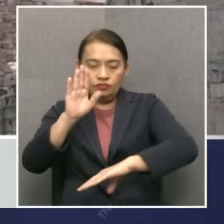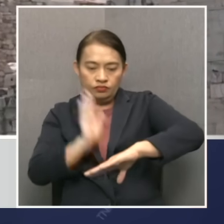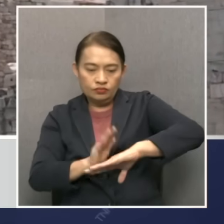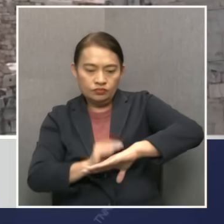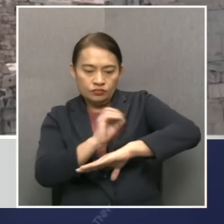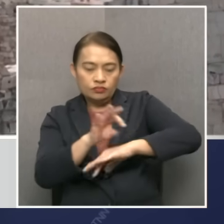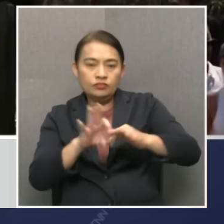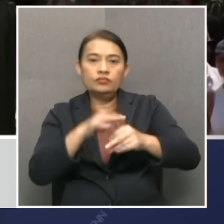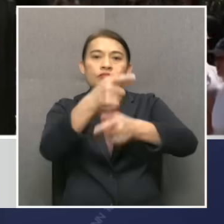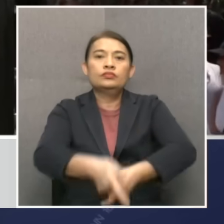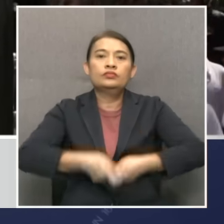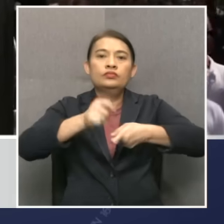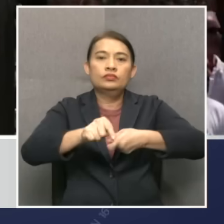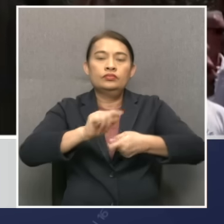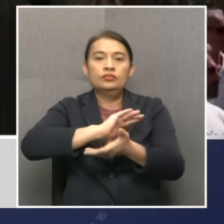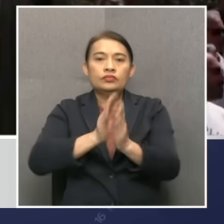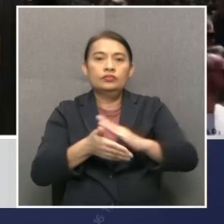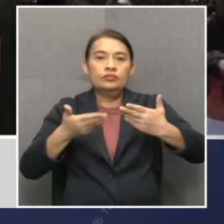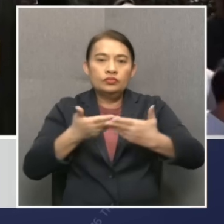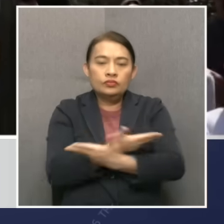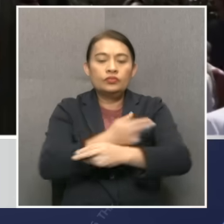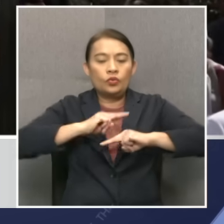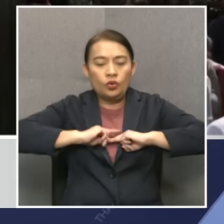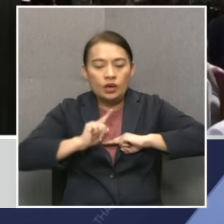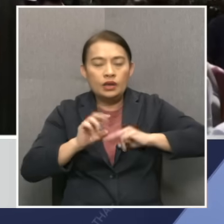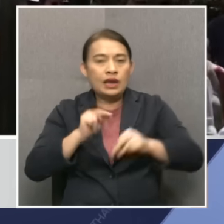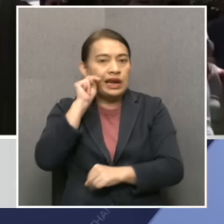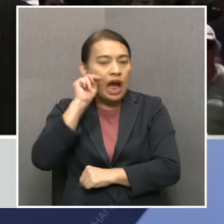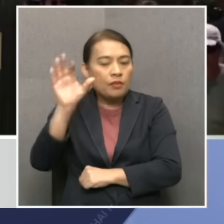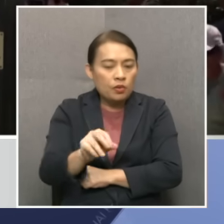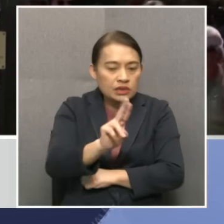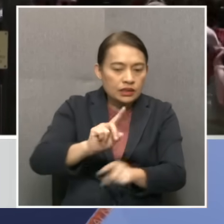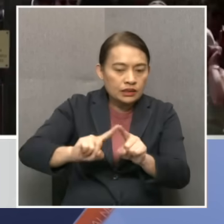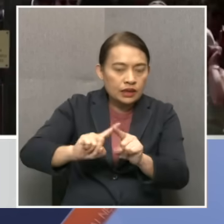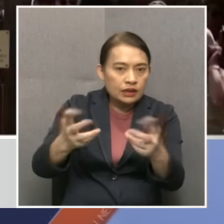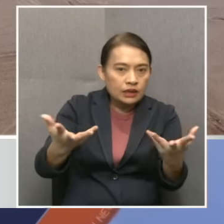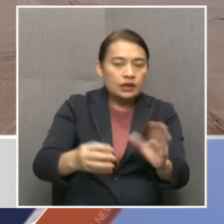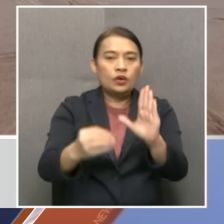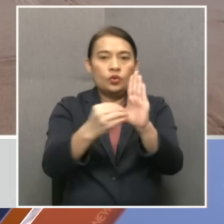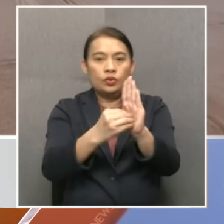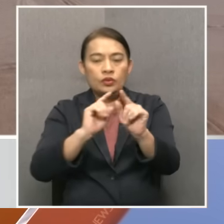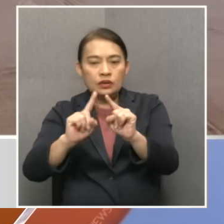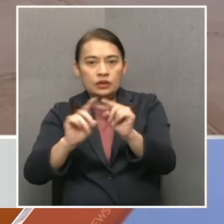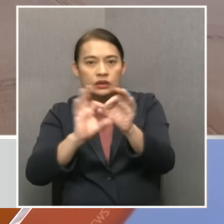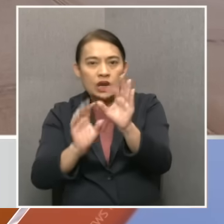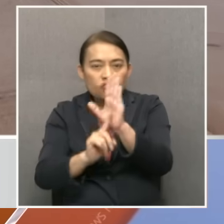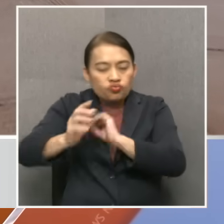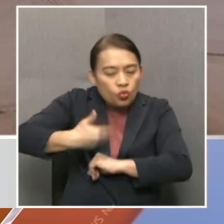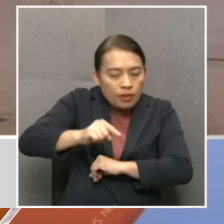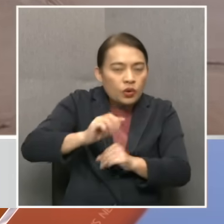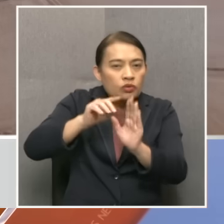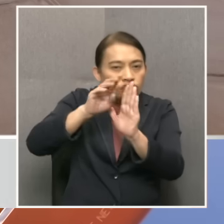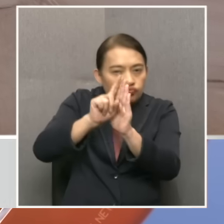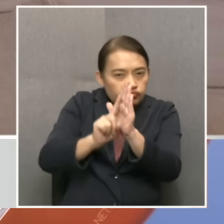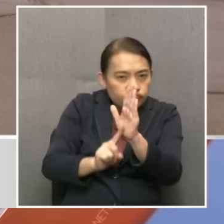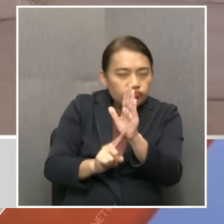เกษตรกรปรับตัวอย่างไรชีวิตการใช้น้ำจะทำยังไงนะคนเมืองกรุงจะทำยังไงให้อุณหภูมิมันจากสูงอย่างนั้นเนี่ยกลับมาเป็นอุณหภูมิล